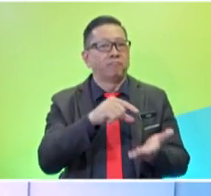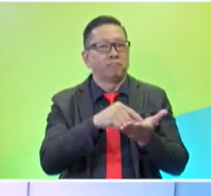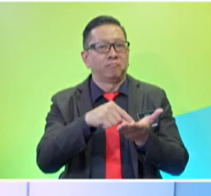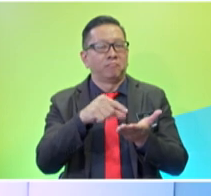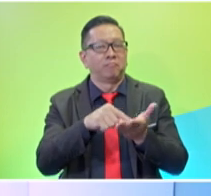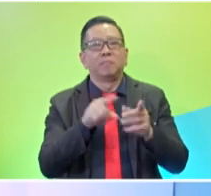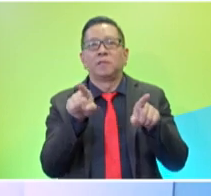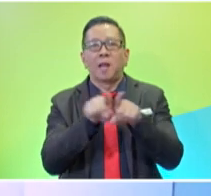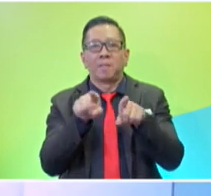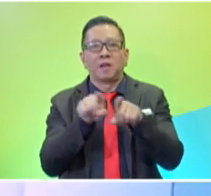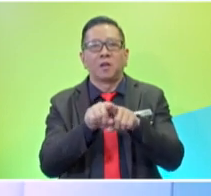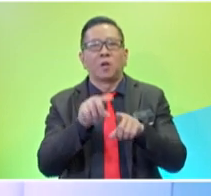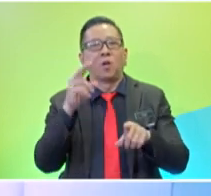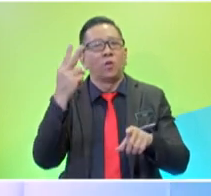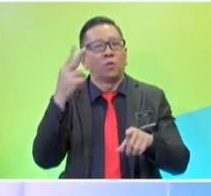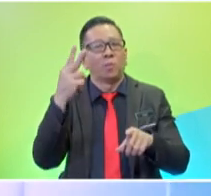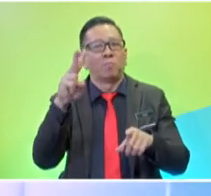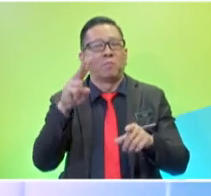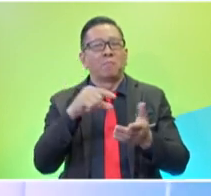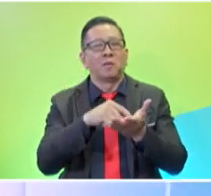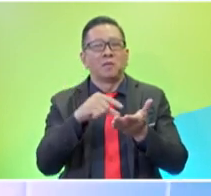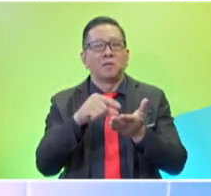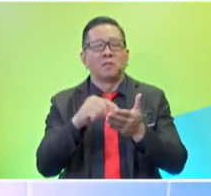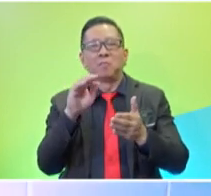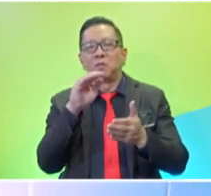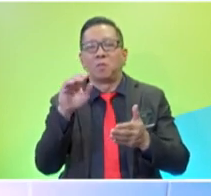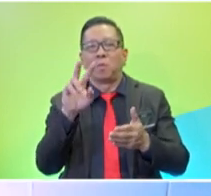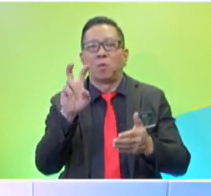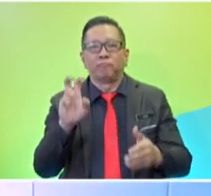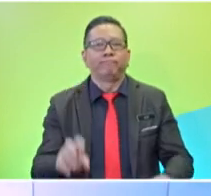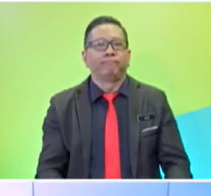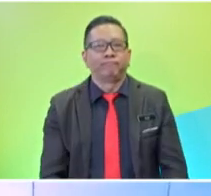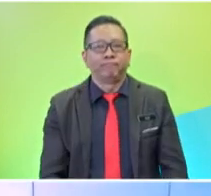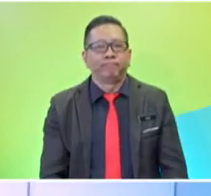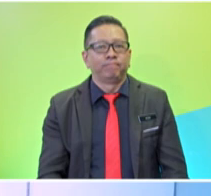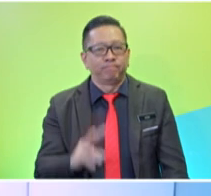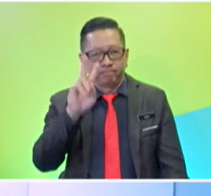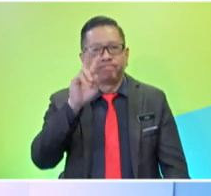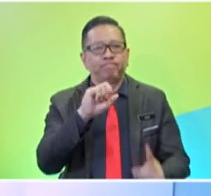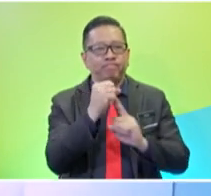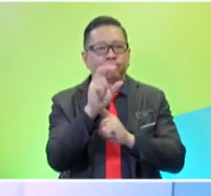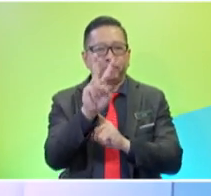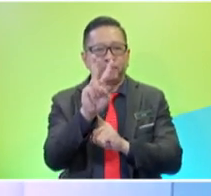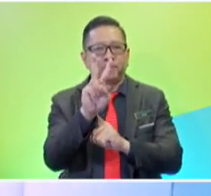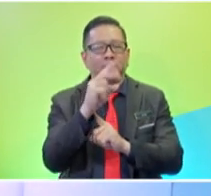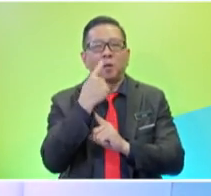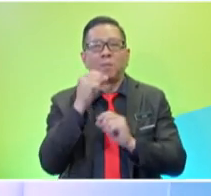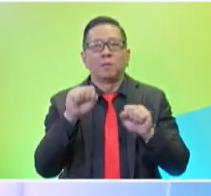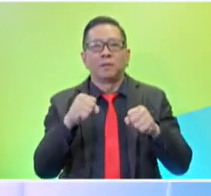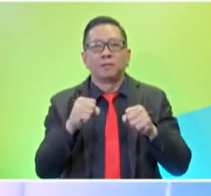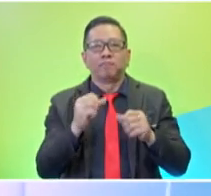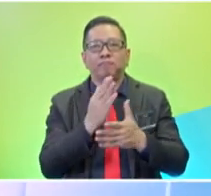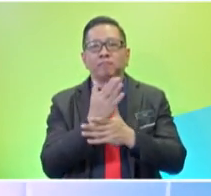bersamaan dengan 12 biji/20 Oke yang kedua situasi yang kedua Siapa yang boleh